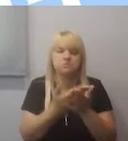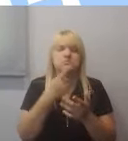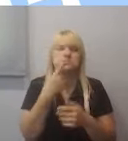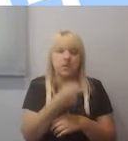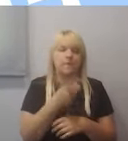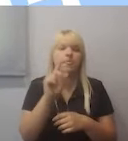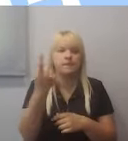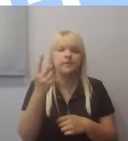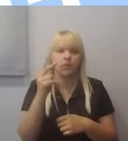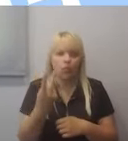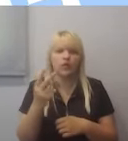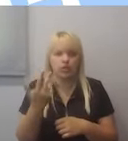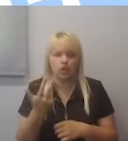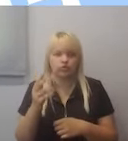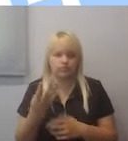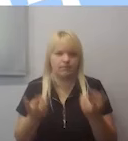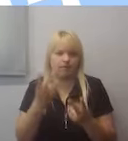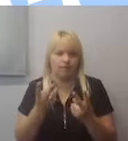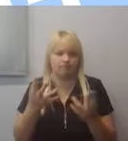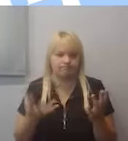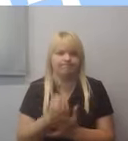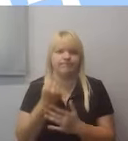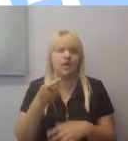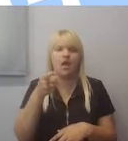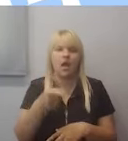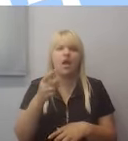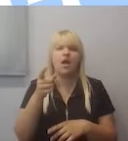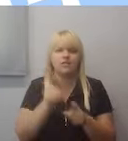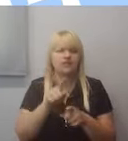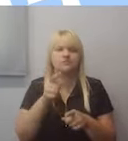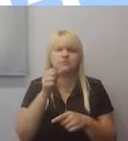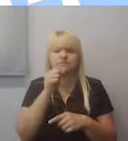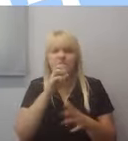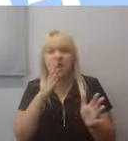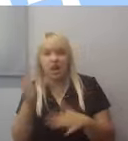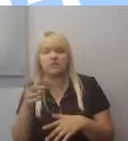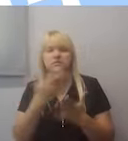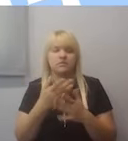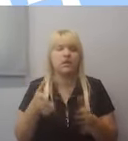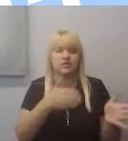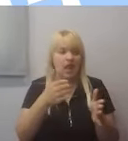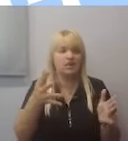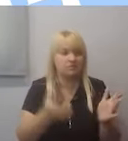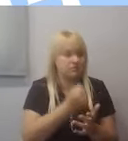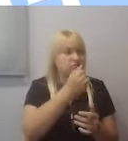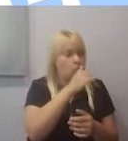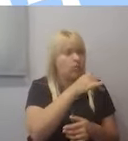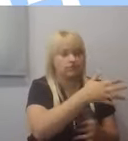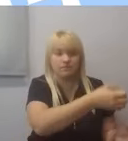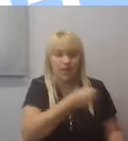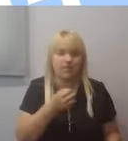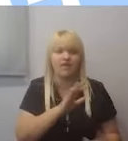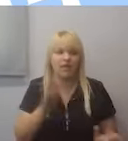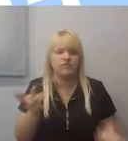trešo es toreiz arī krietni vēlāk ja par to ja ir pa ceļam ņem ja bet bet nevis tā ka tagad meklēšu šēdi dienu